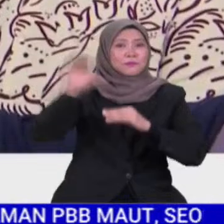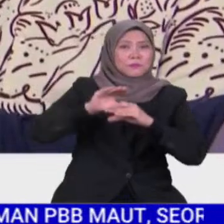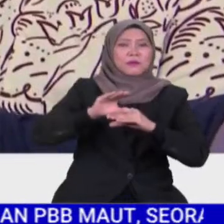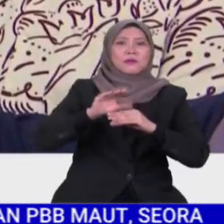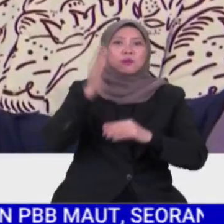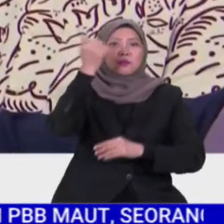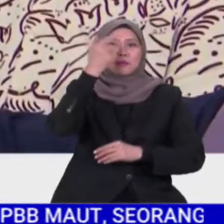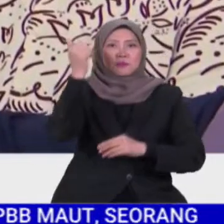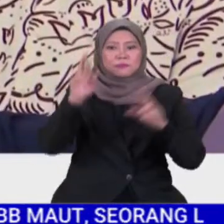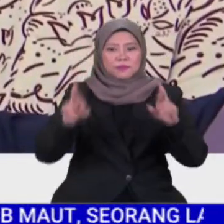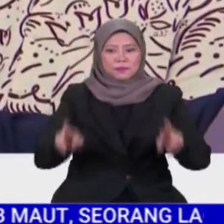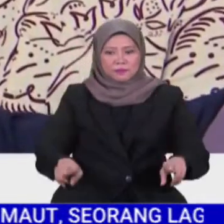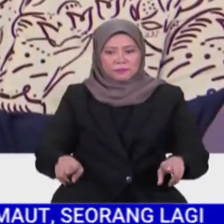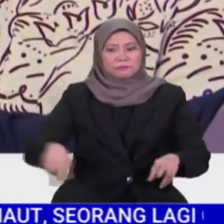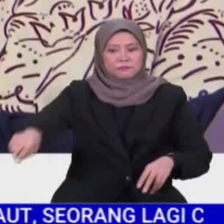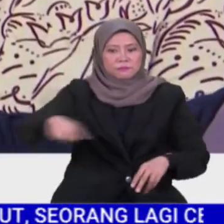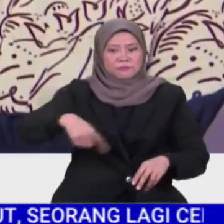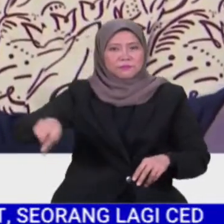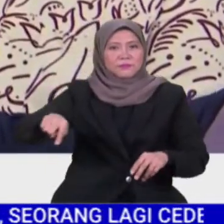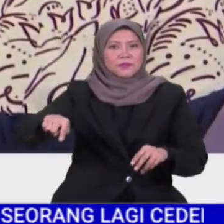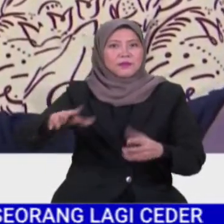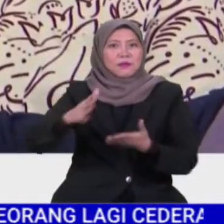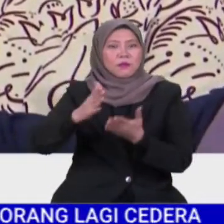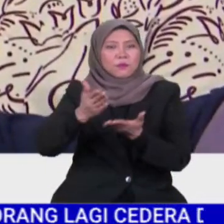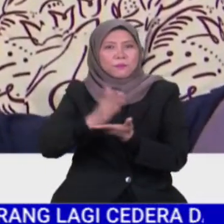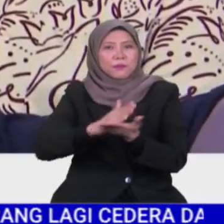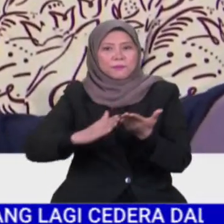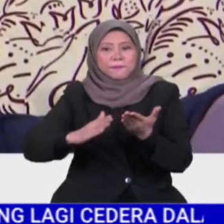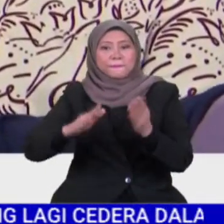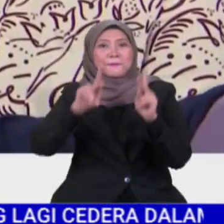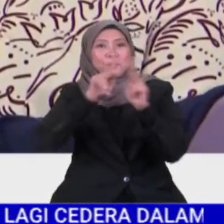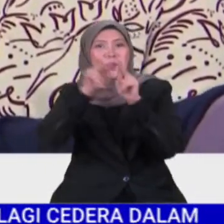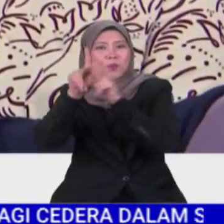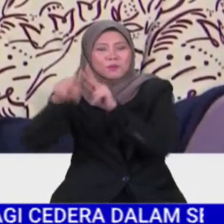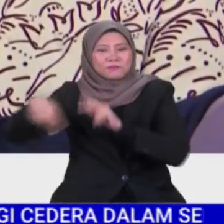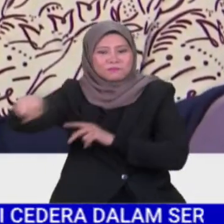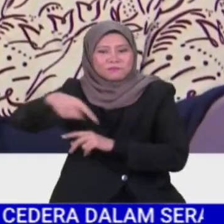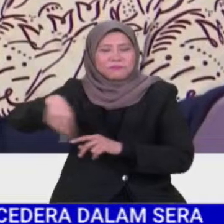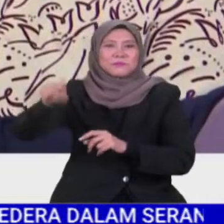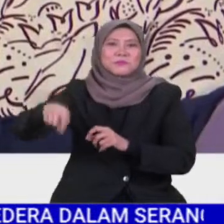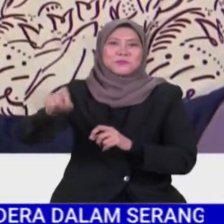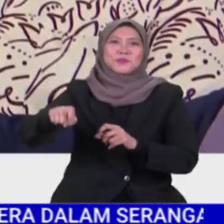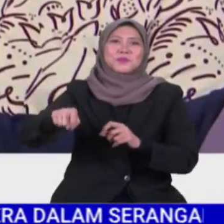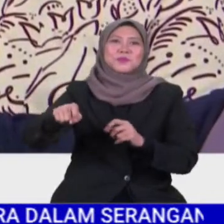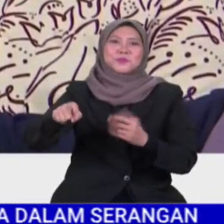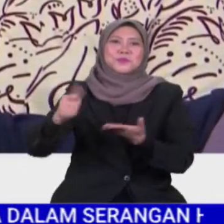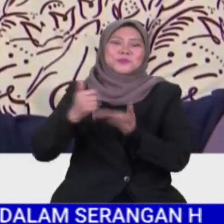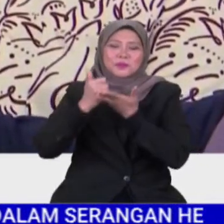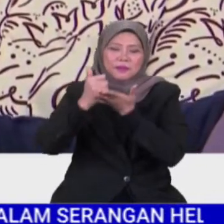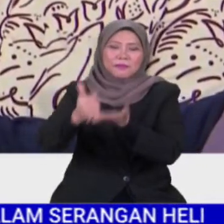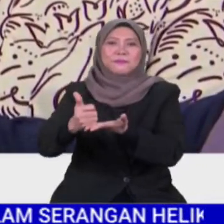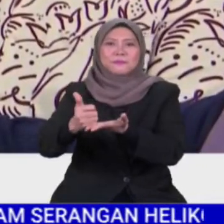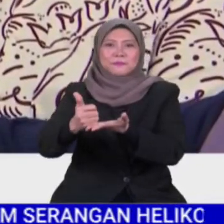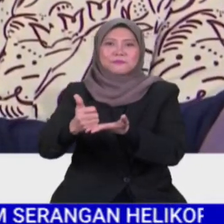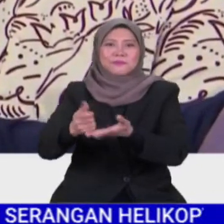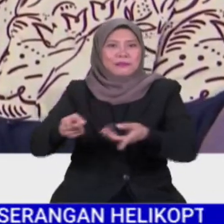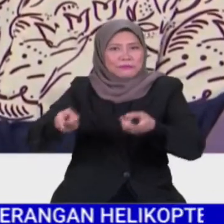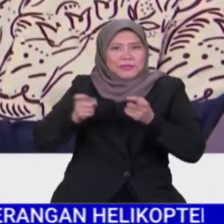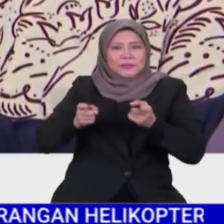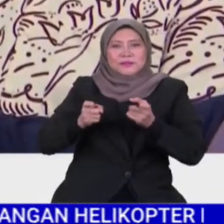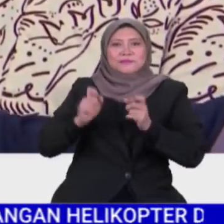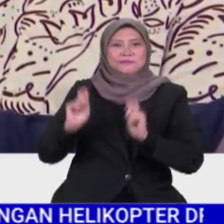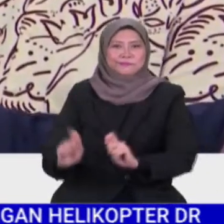rakyat terutama sekali di kawasan-kawasan luar bandar yang memerlukan ini dapat dibantu dengan kadar yang